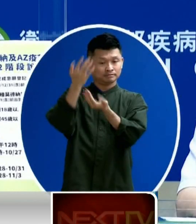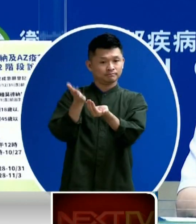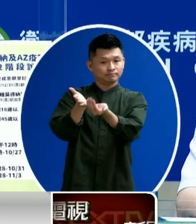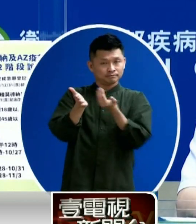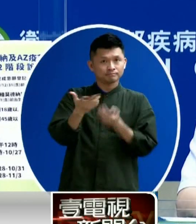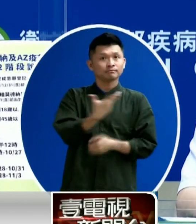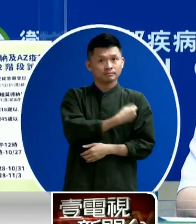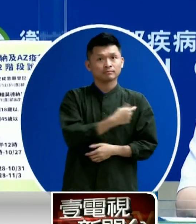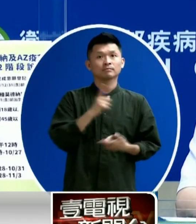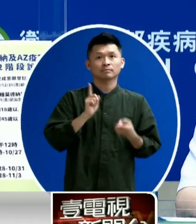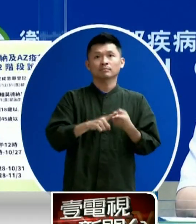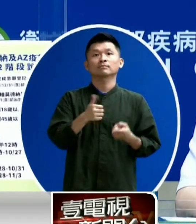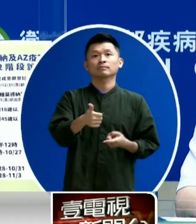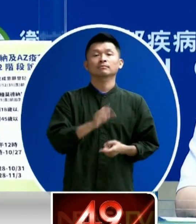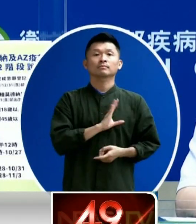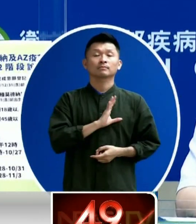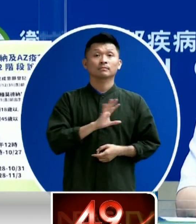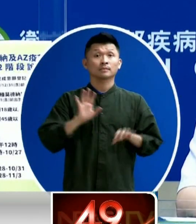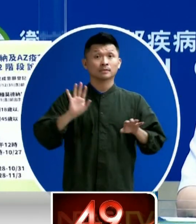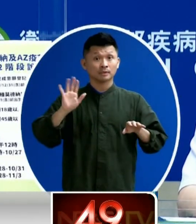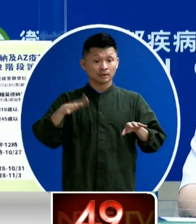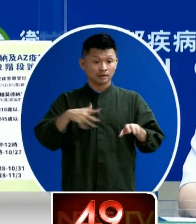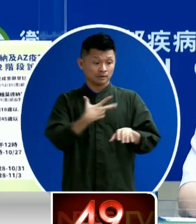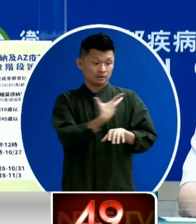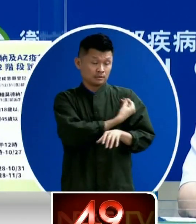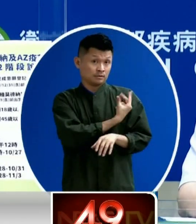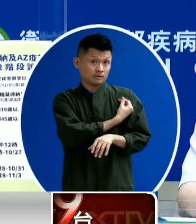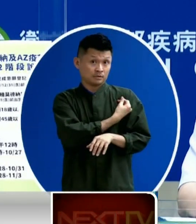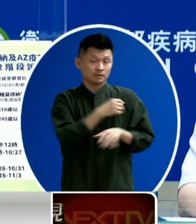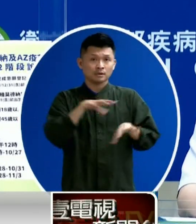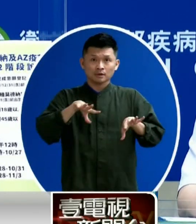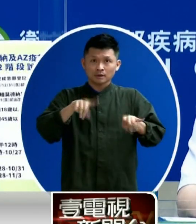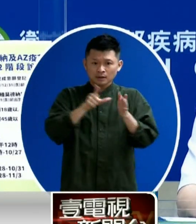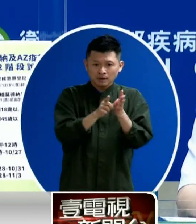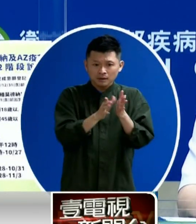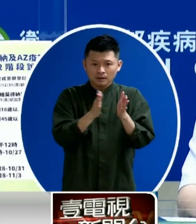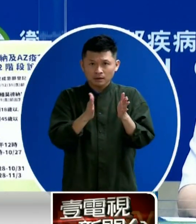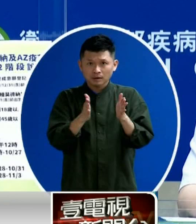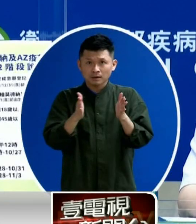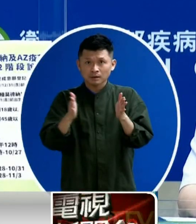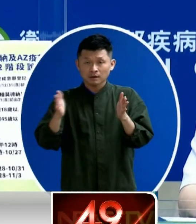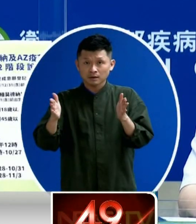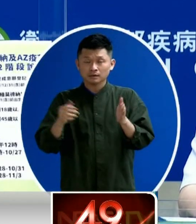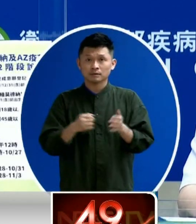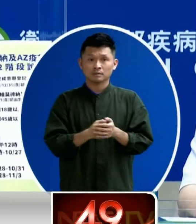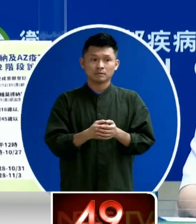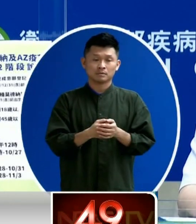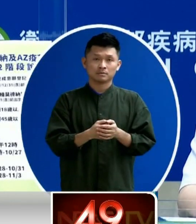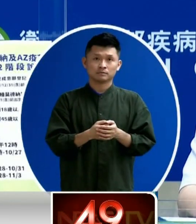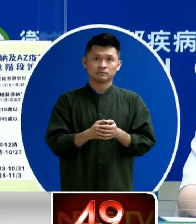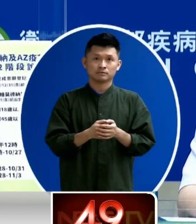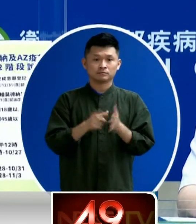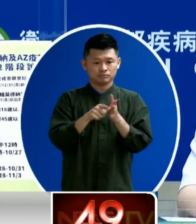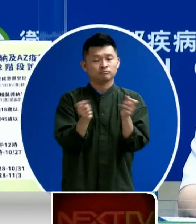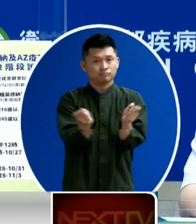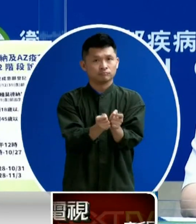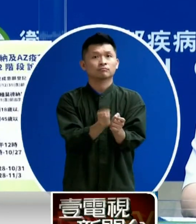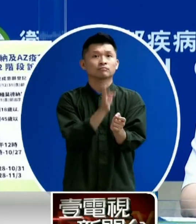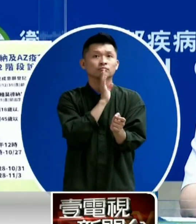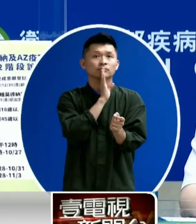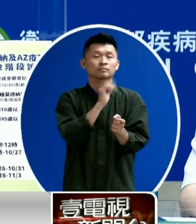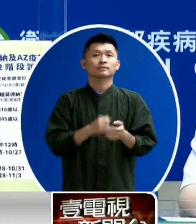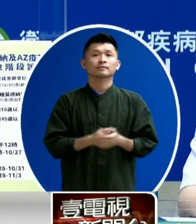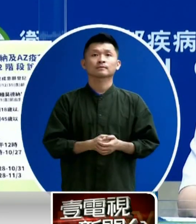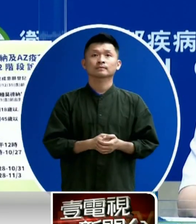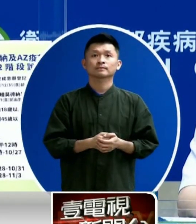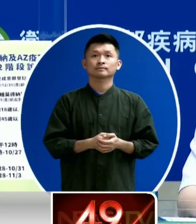过一般来讲，疫苗在初期的时候，它的一个有效的时间都定得比较短，相对